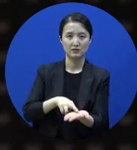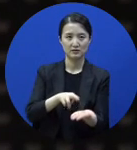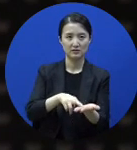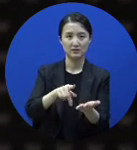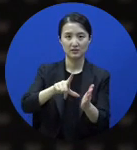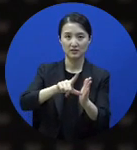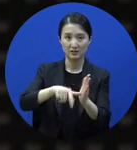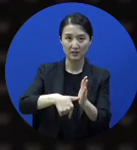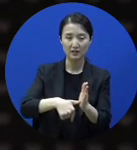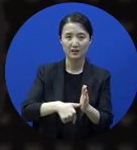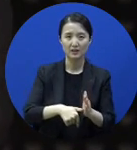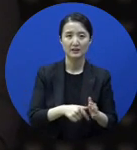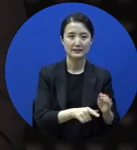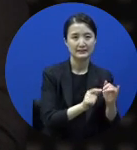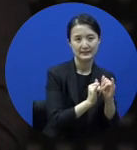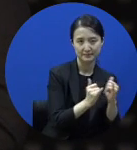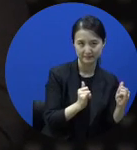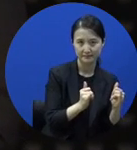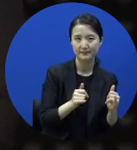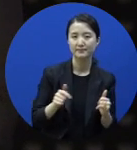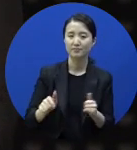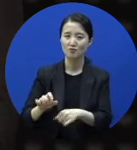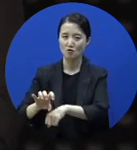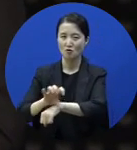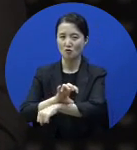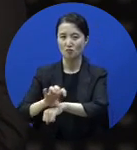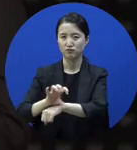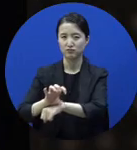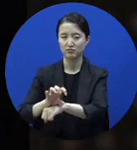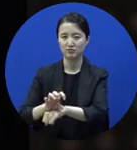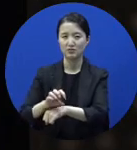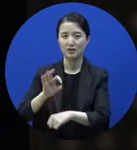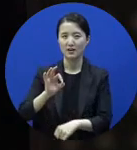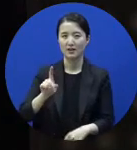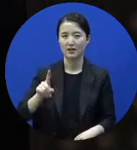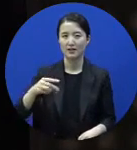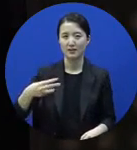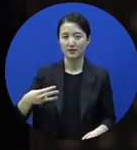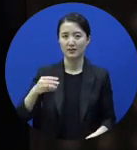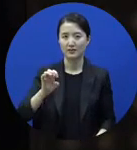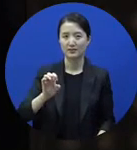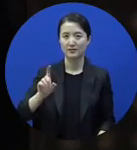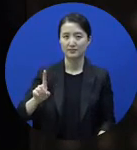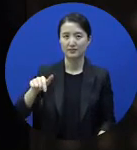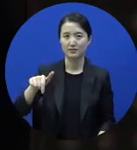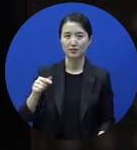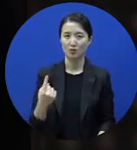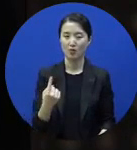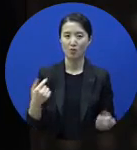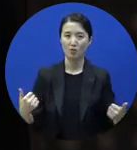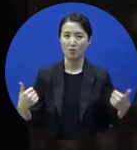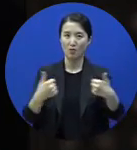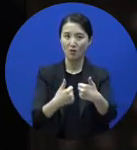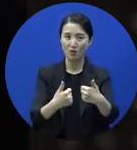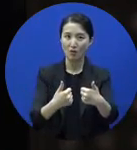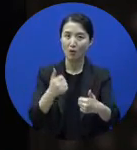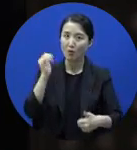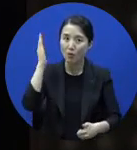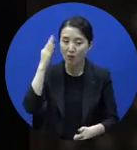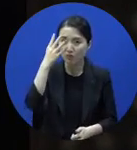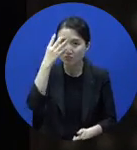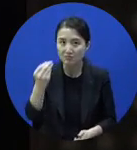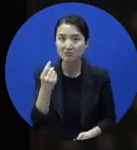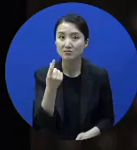상황도 발생을 했는데, 그뿐만 아니라 이두 번째 항목에 이제 자식과 손자와 취업을 경쟁한다라는 거 가장